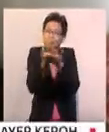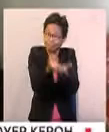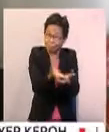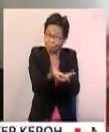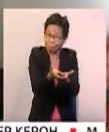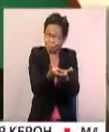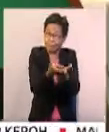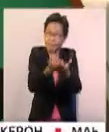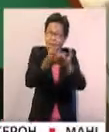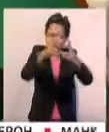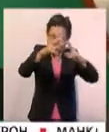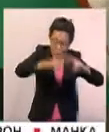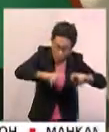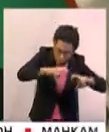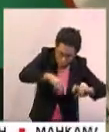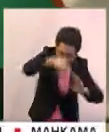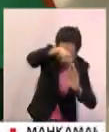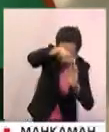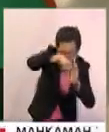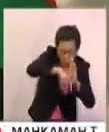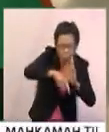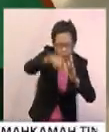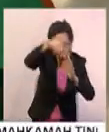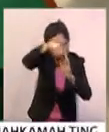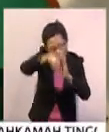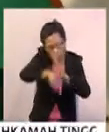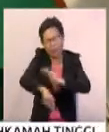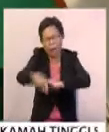akan diperincikan dalam masa terdekat.